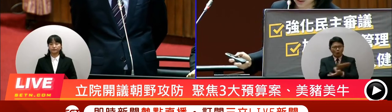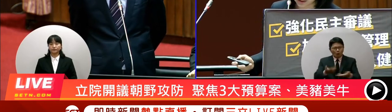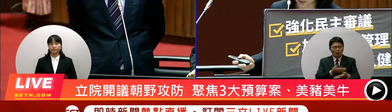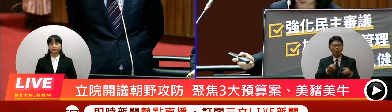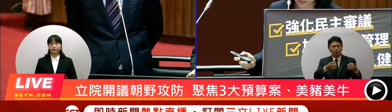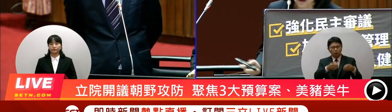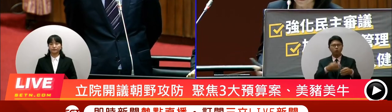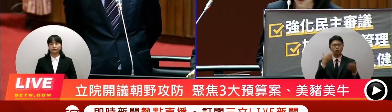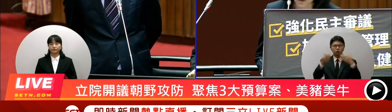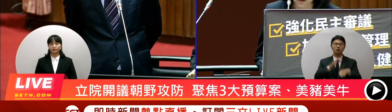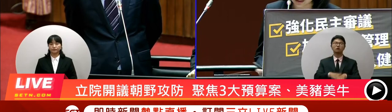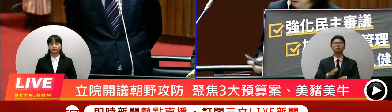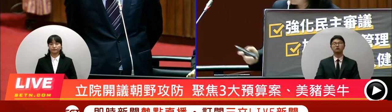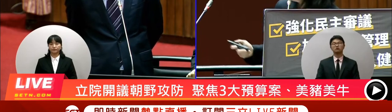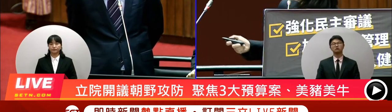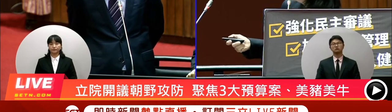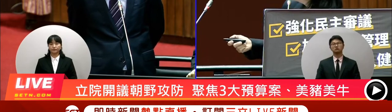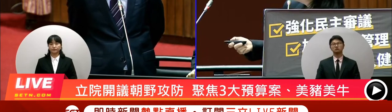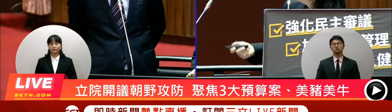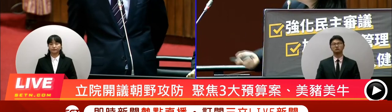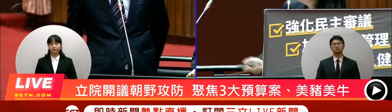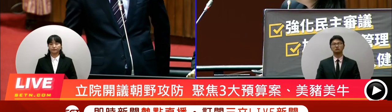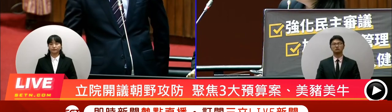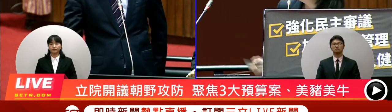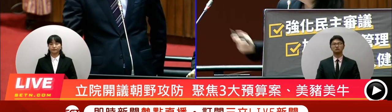讨论清楚。那我们可以知道。